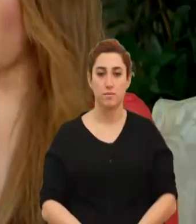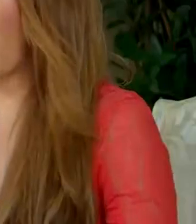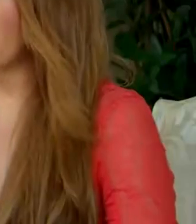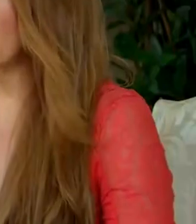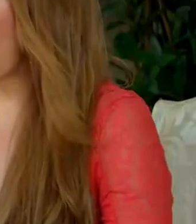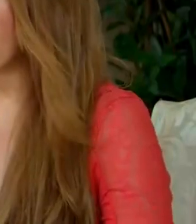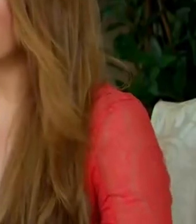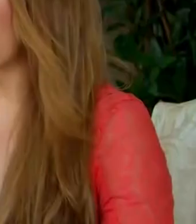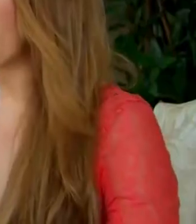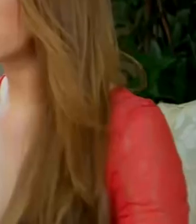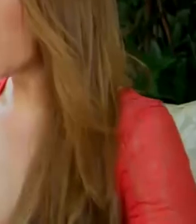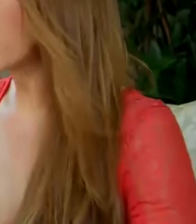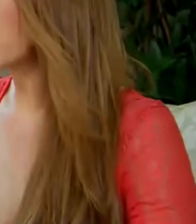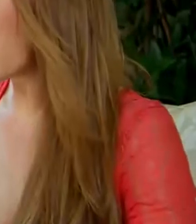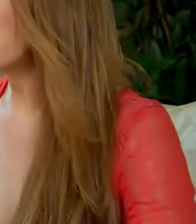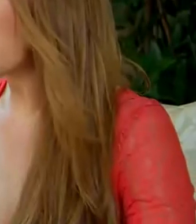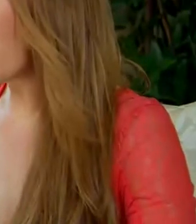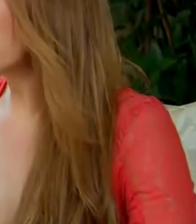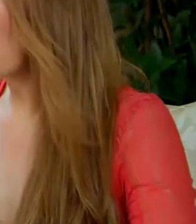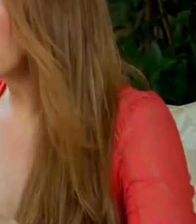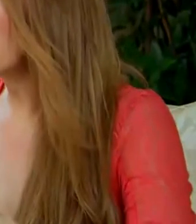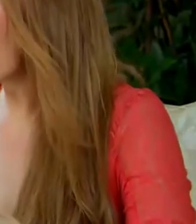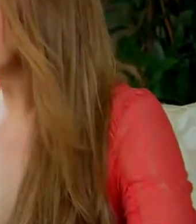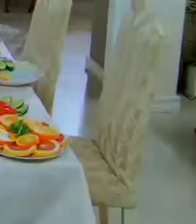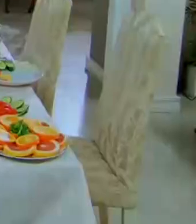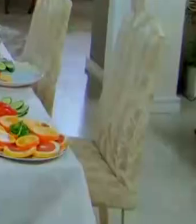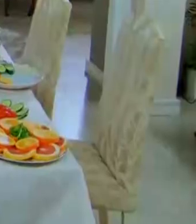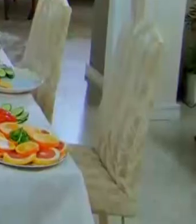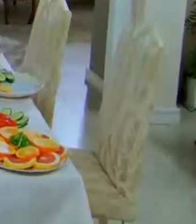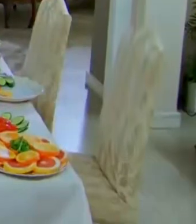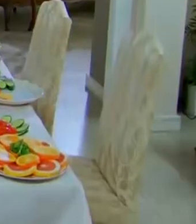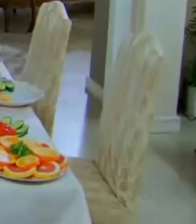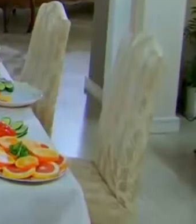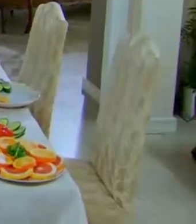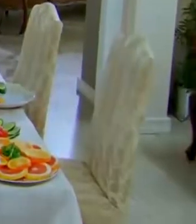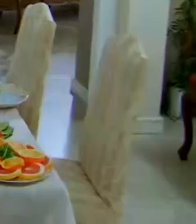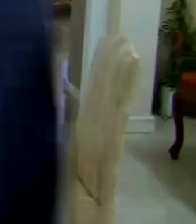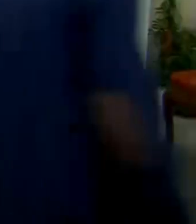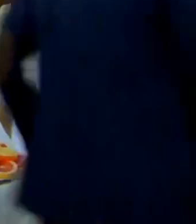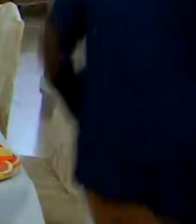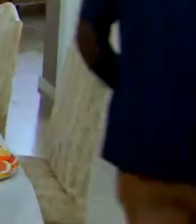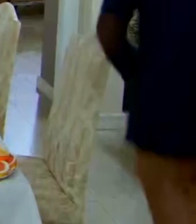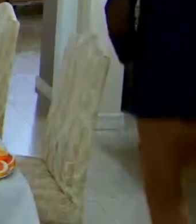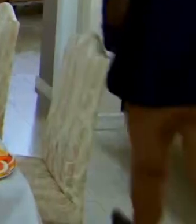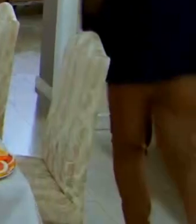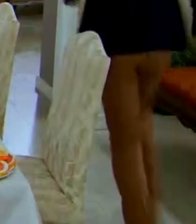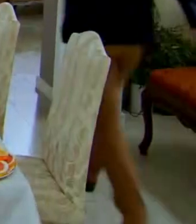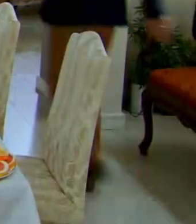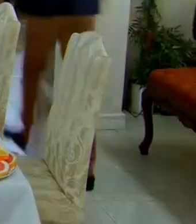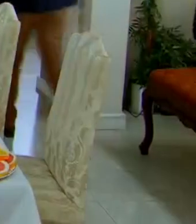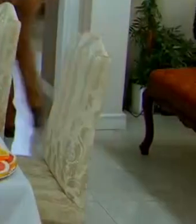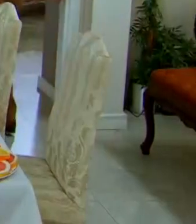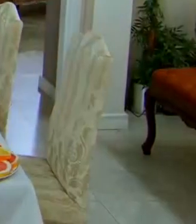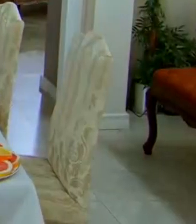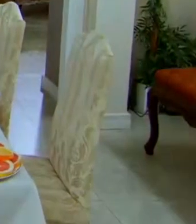gibi yaptı gene parmaklarını ama rüyam görmüyor. O bitmeyen son yumurtasını yemekle meşgul. Sarp kalktı. Bu defa da